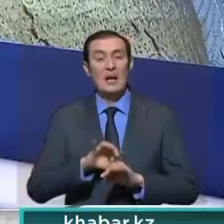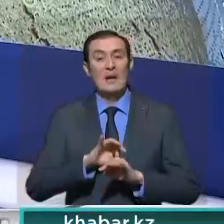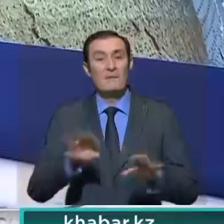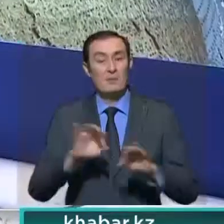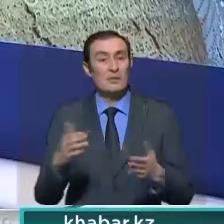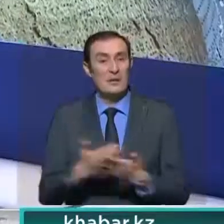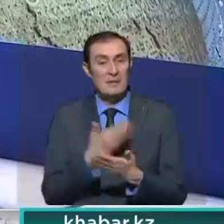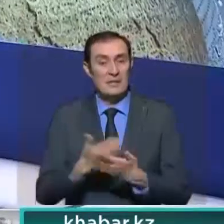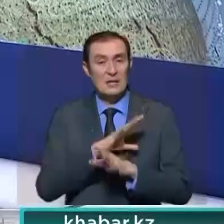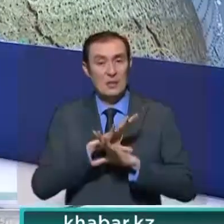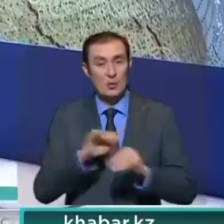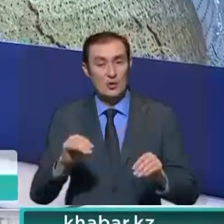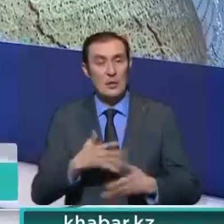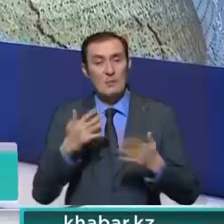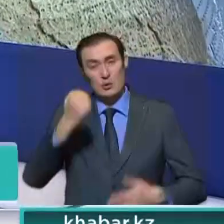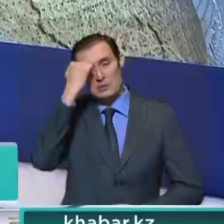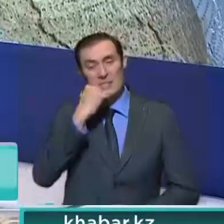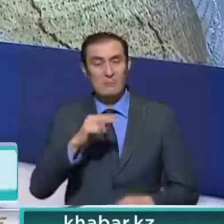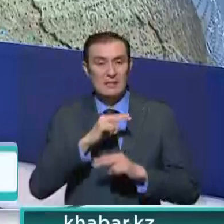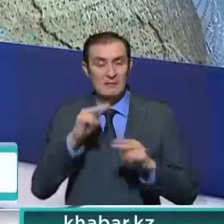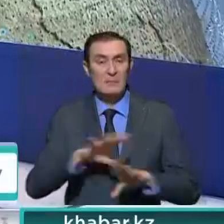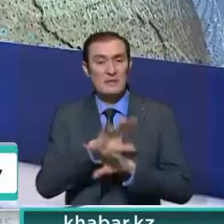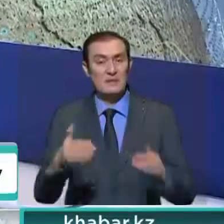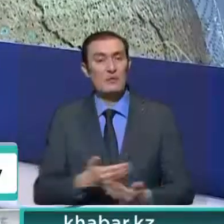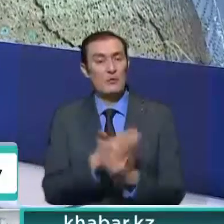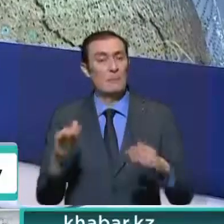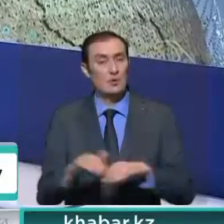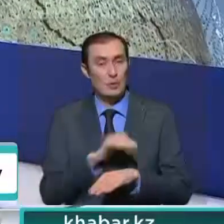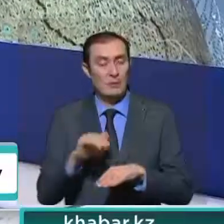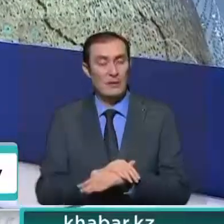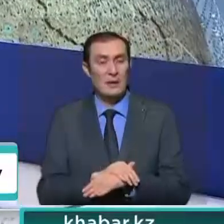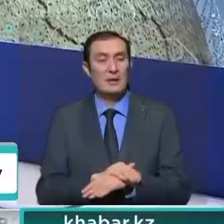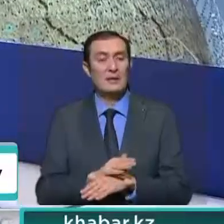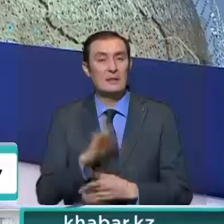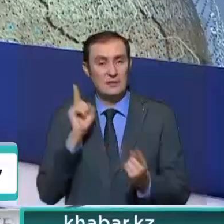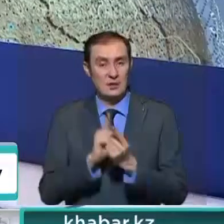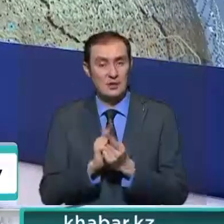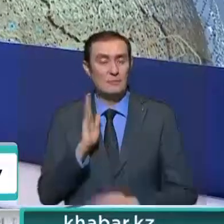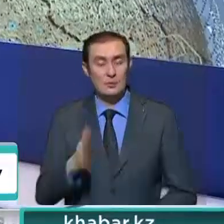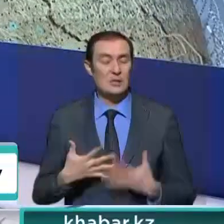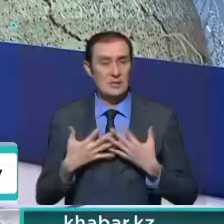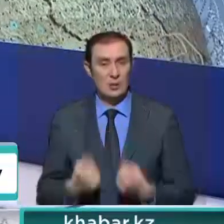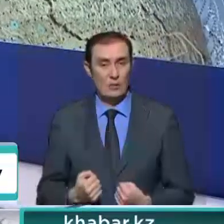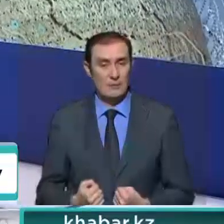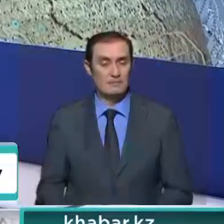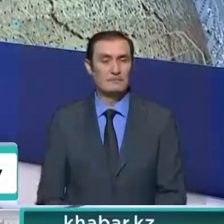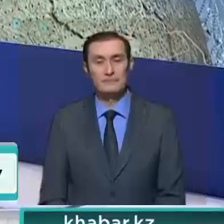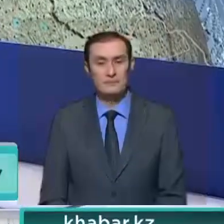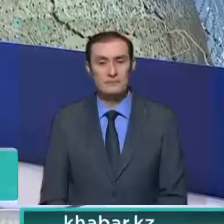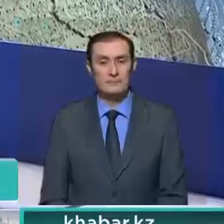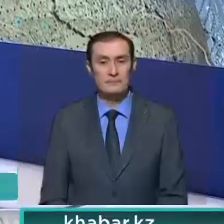к этому часу все новости я напомню вы всегда их можете найти в любую в реальном сайте хабаркезе также в социальных сетях это Facebook YouTube